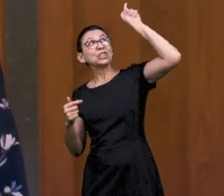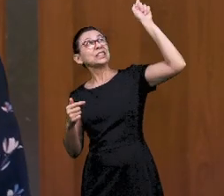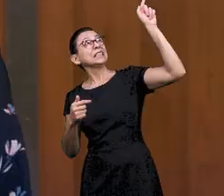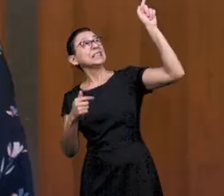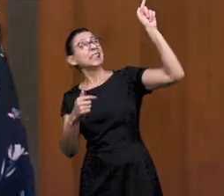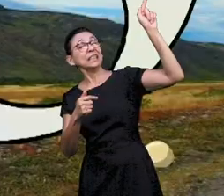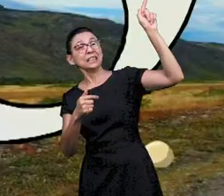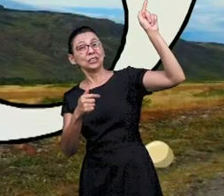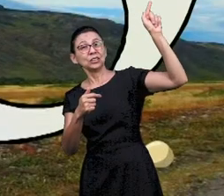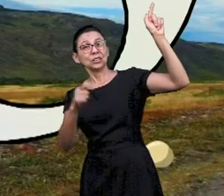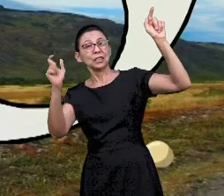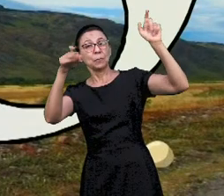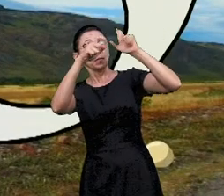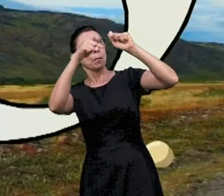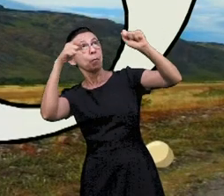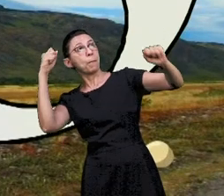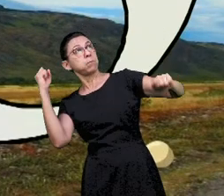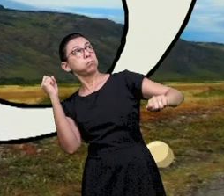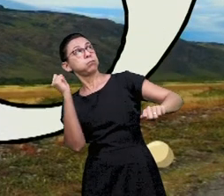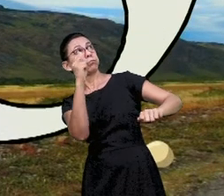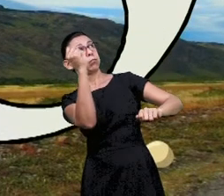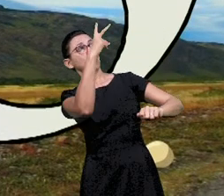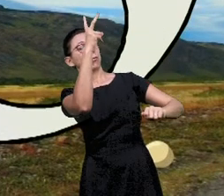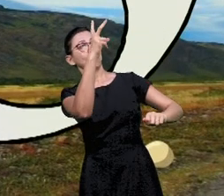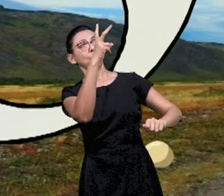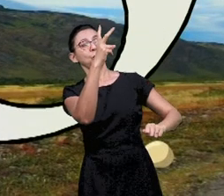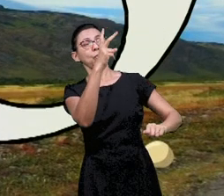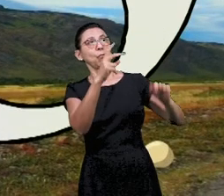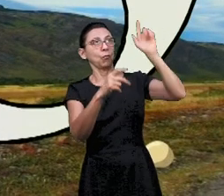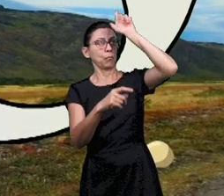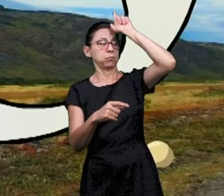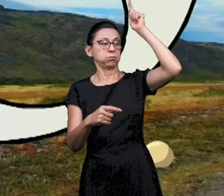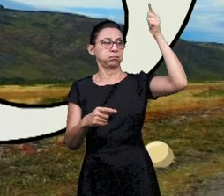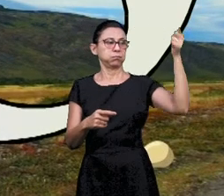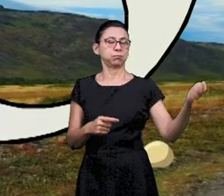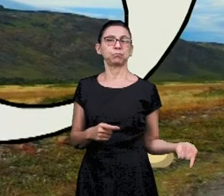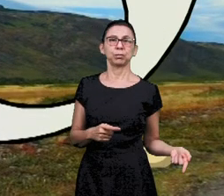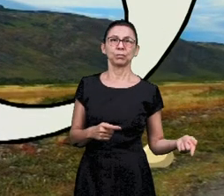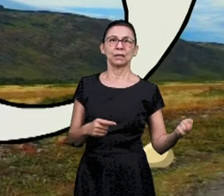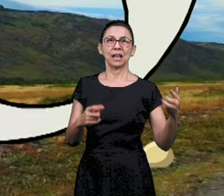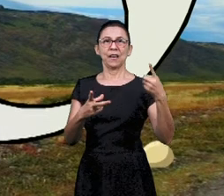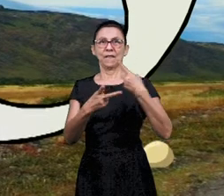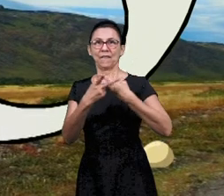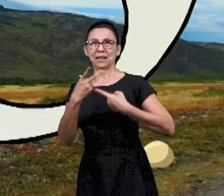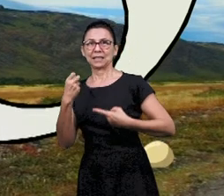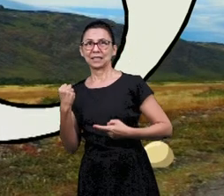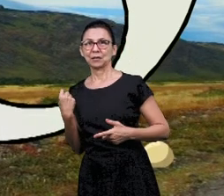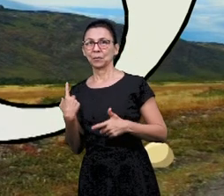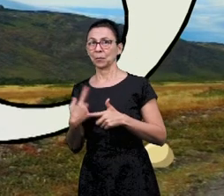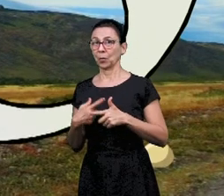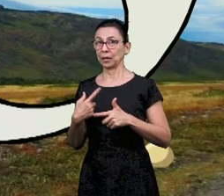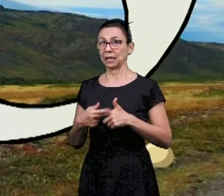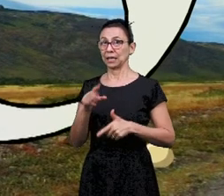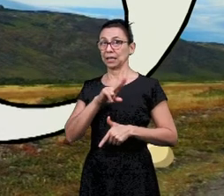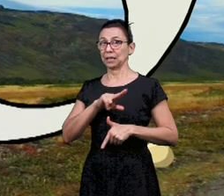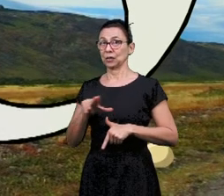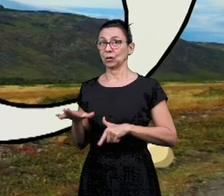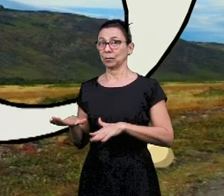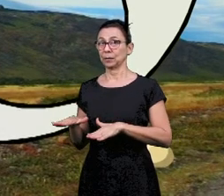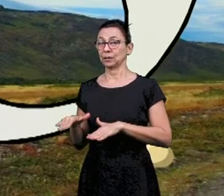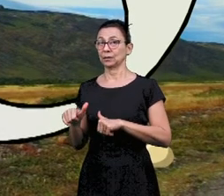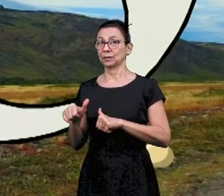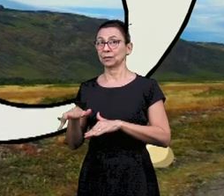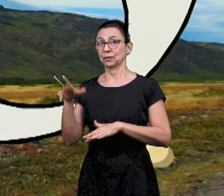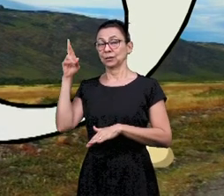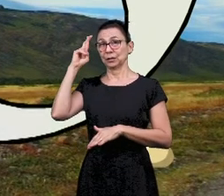bataille parce que son secret était qu'il est allé au nom du Seigneur des armées. Nous